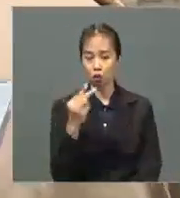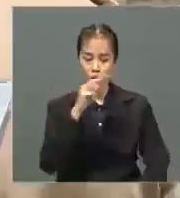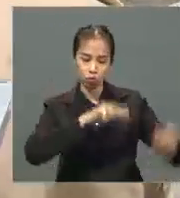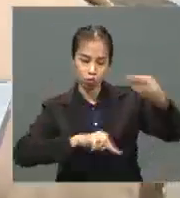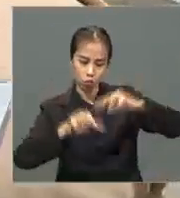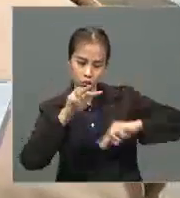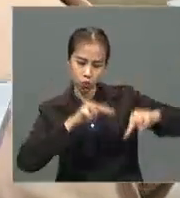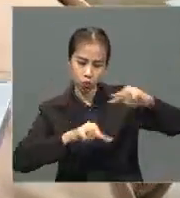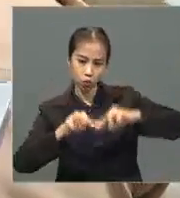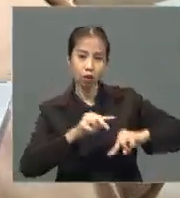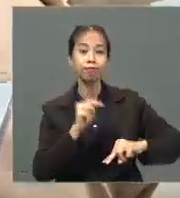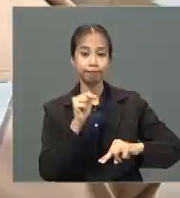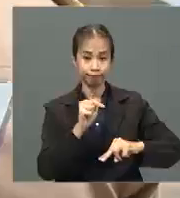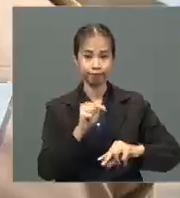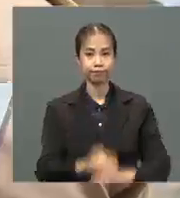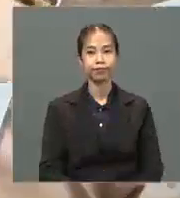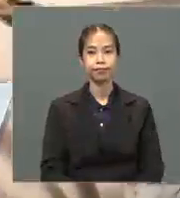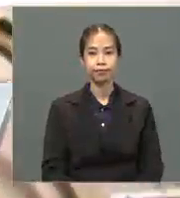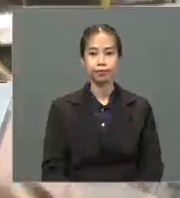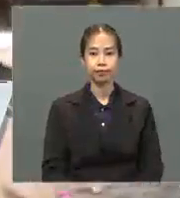สอบสถานที่เกิดเหตุค่ะ